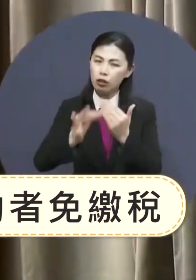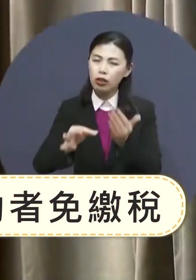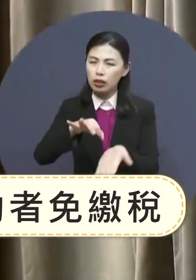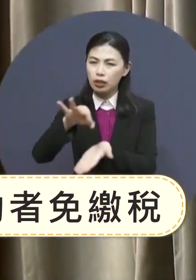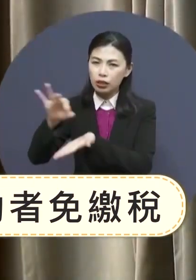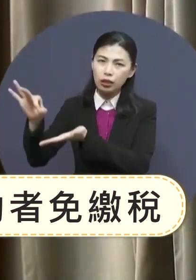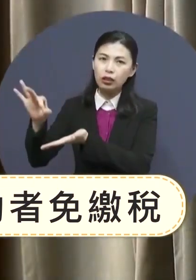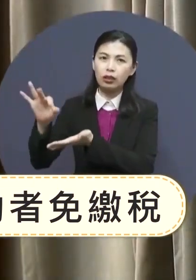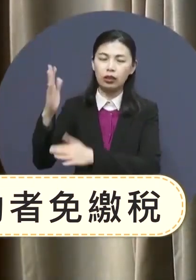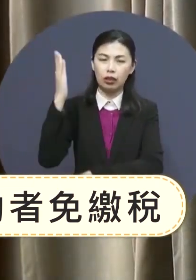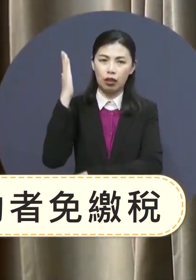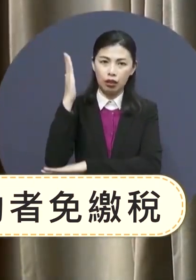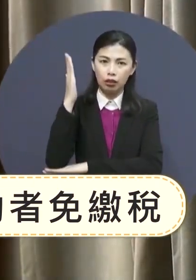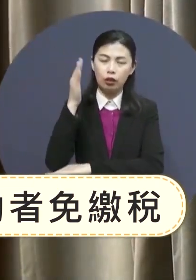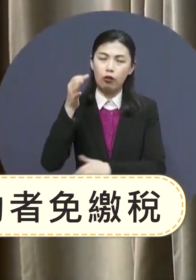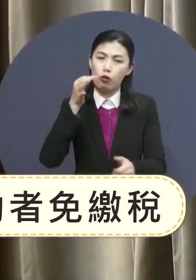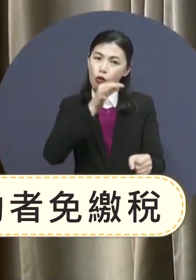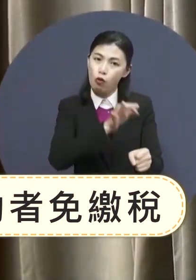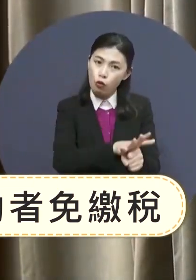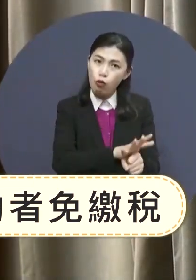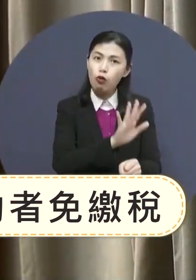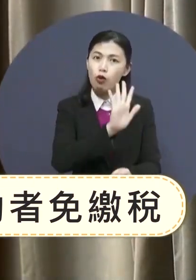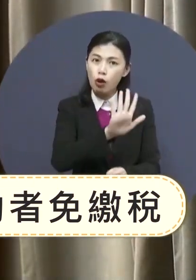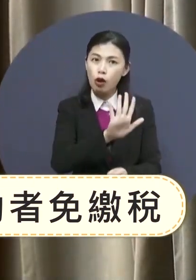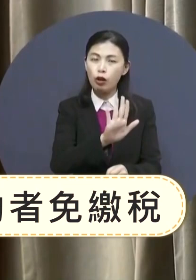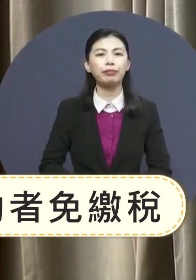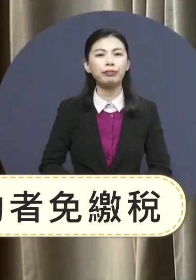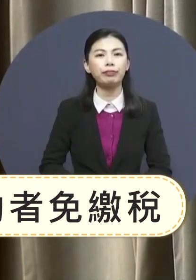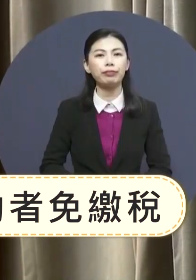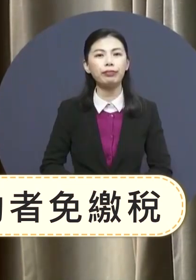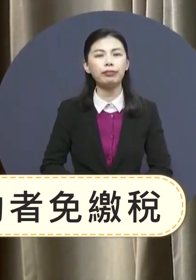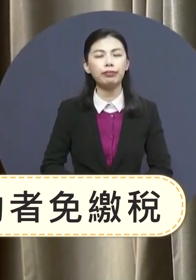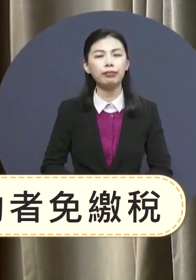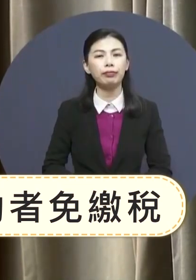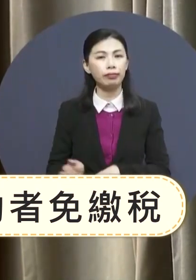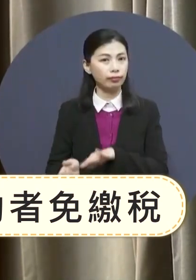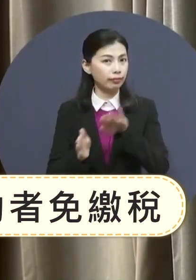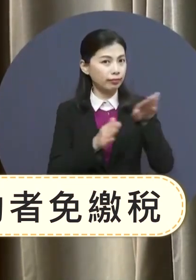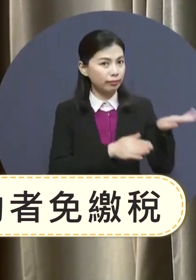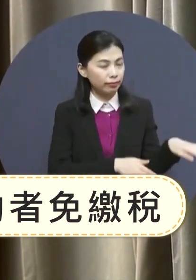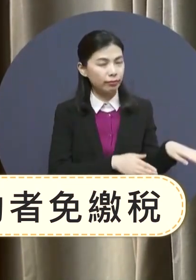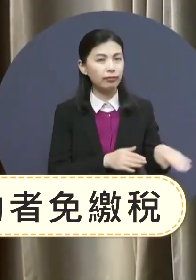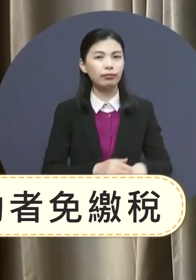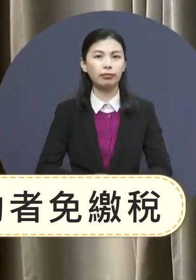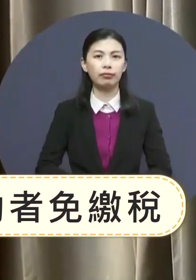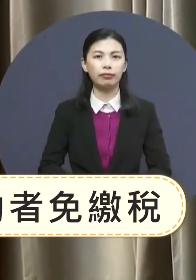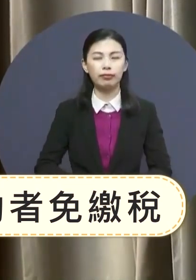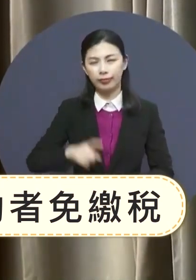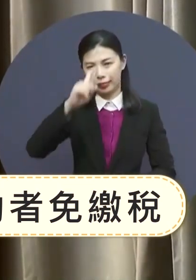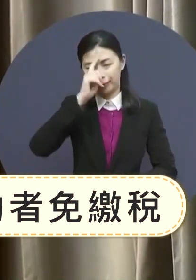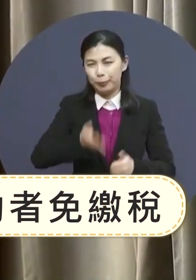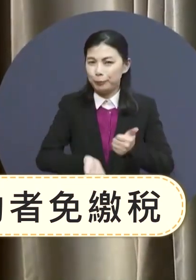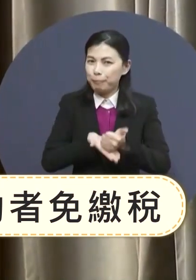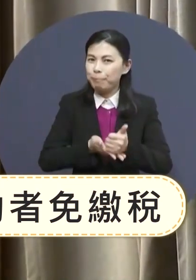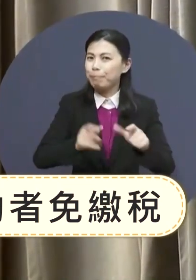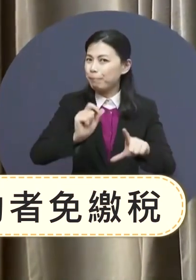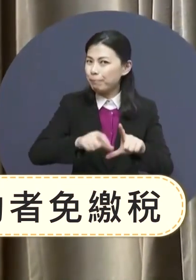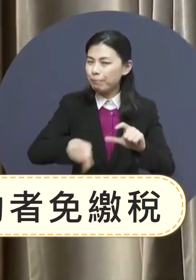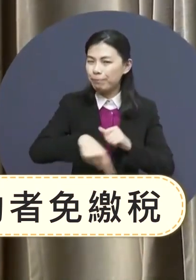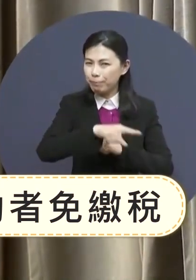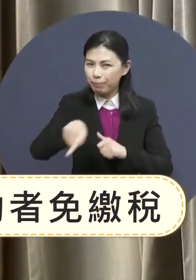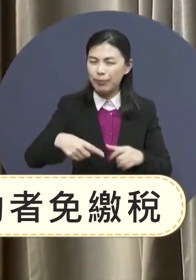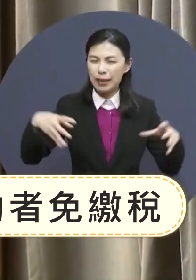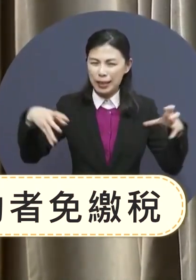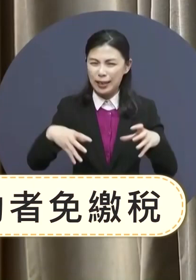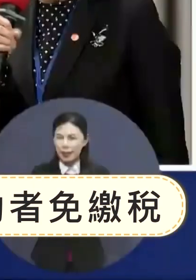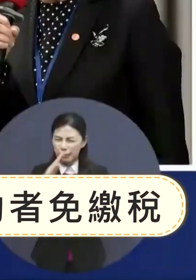到政府所给予的任何的补贴，都可以免纳所得税。此外呢，就是为了让鼓励我们的企业呢，能够大家一起加